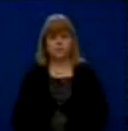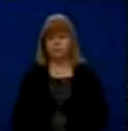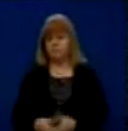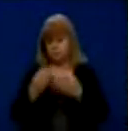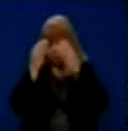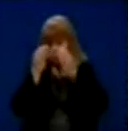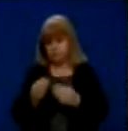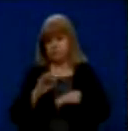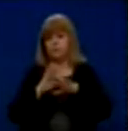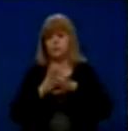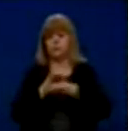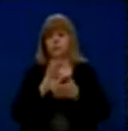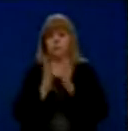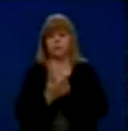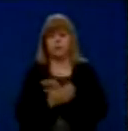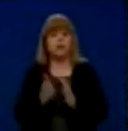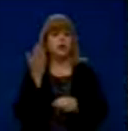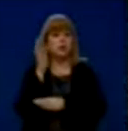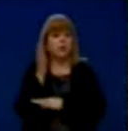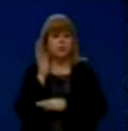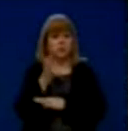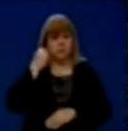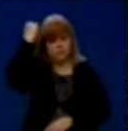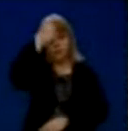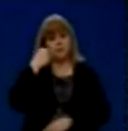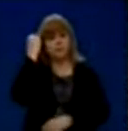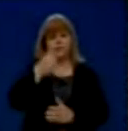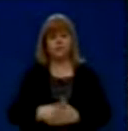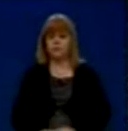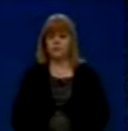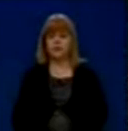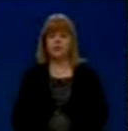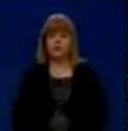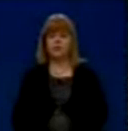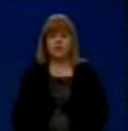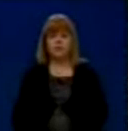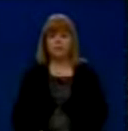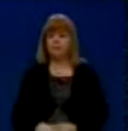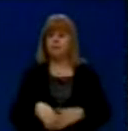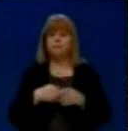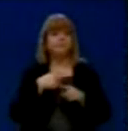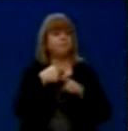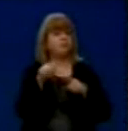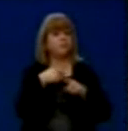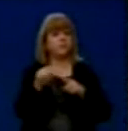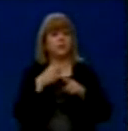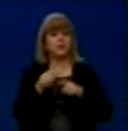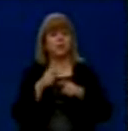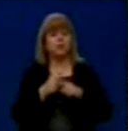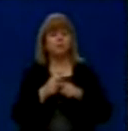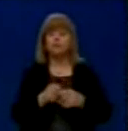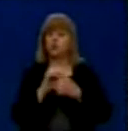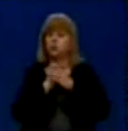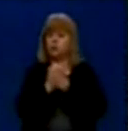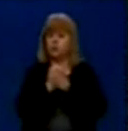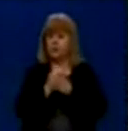nderuari nënkryetar, deputet të Kuvendit Republikës Kosovës, për të avancuar bashkëpunimin mes shoqërisë civile